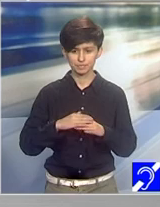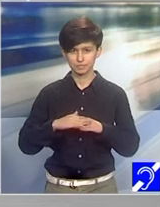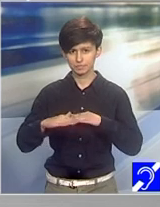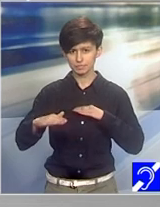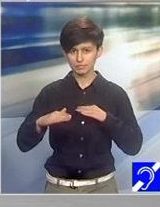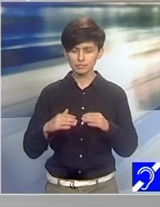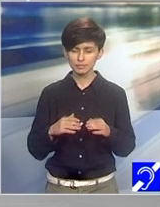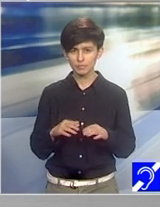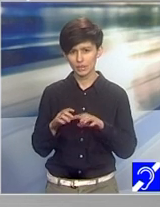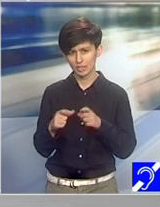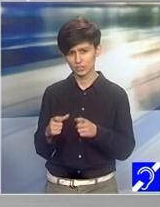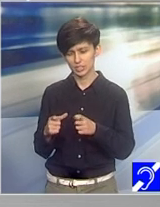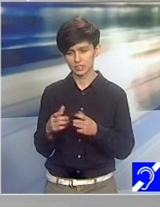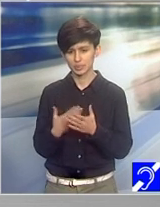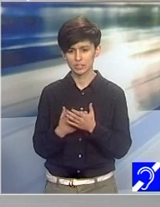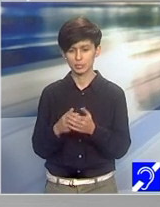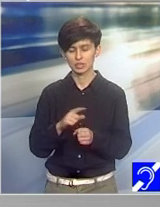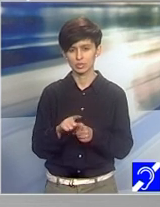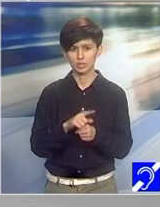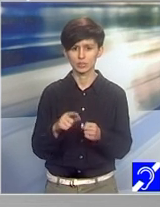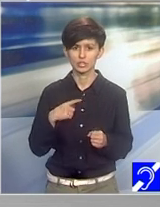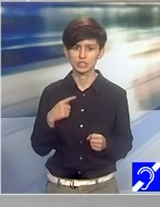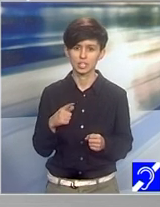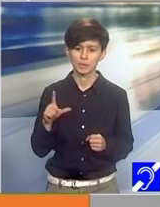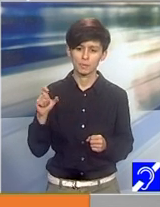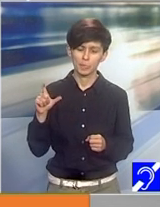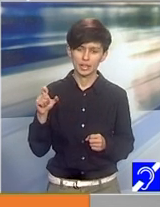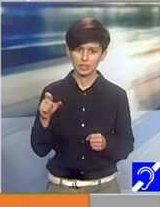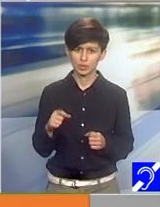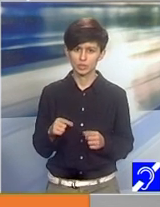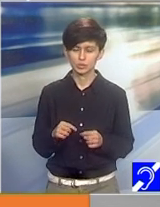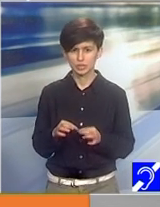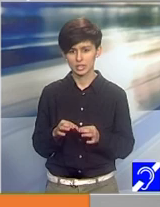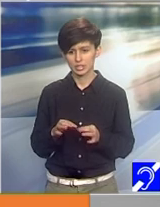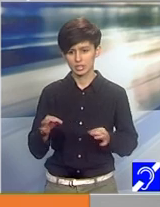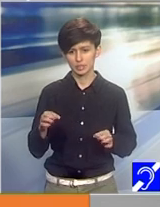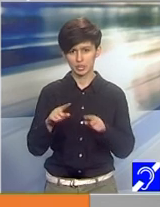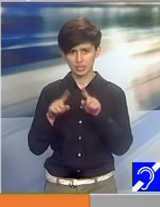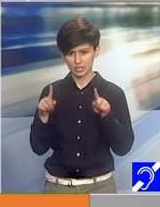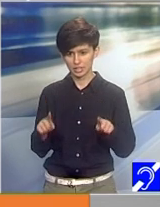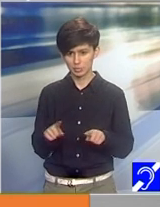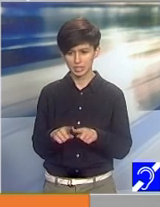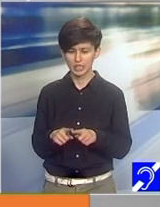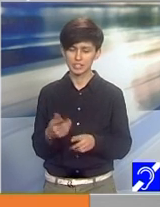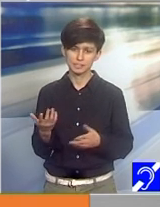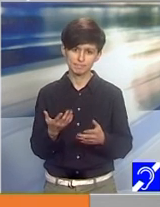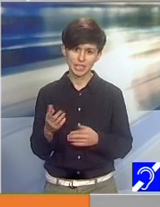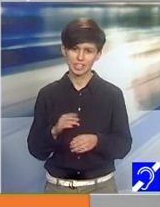pentru exponate, în jur de 200 de metri pătrați, care deja nu e suficient. Încercăm să,